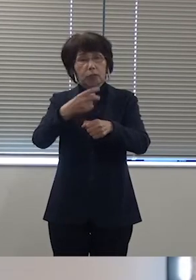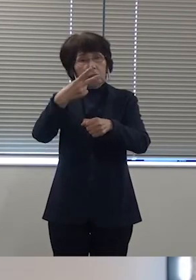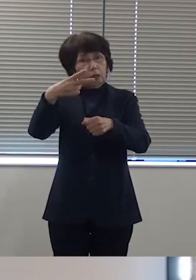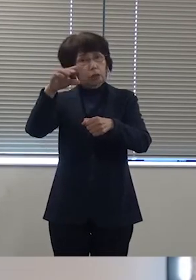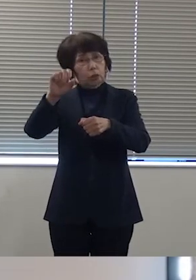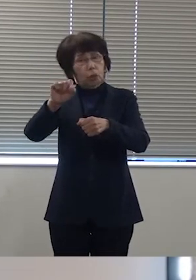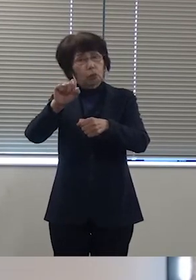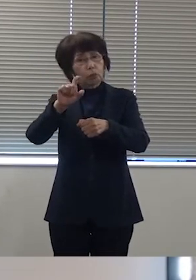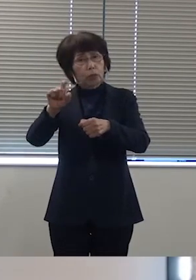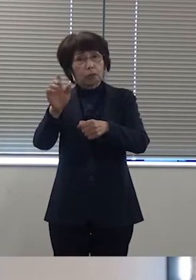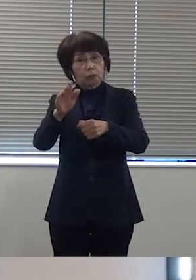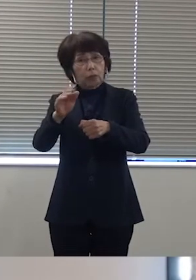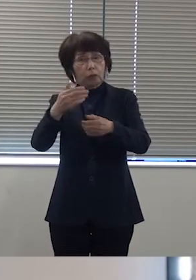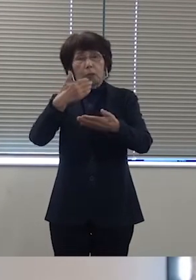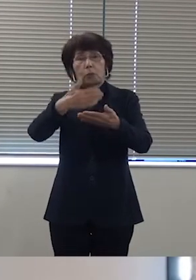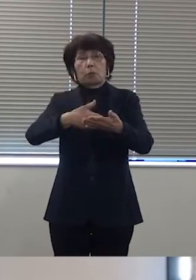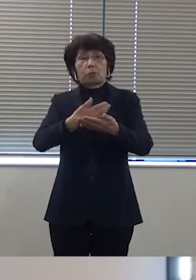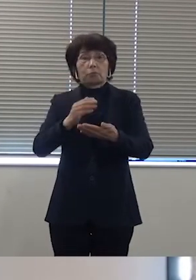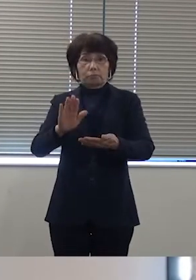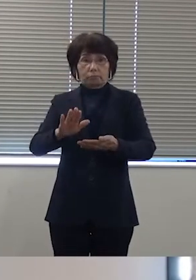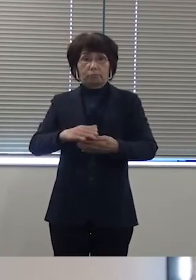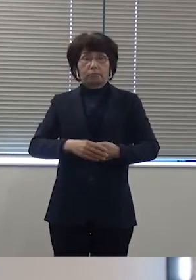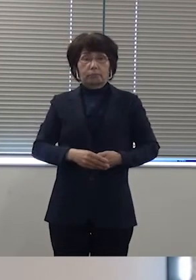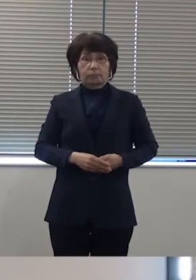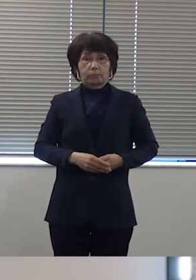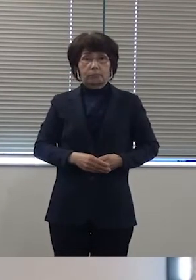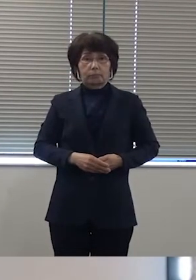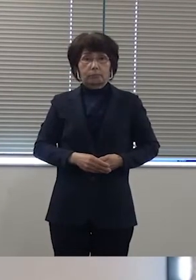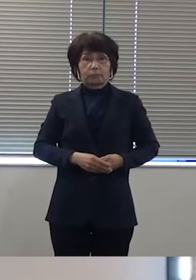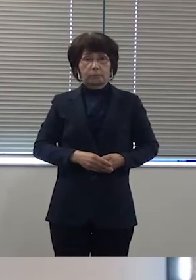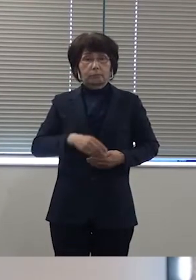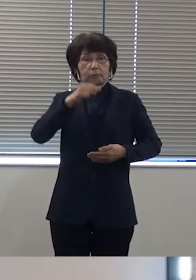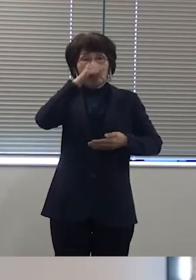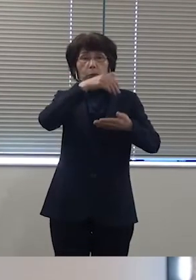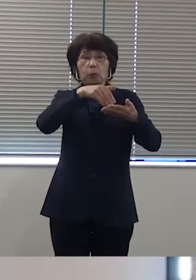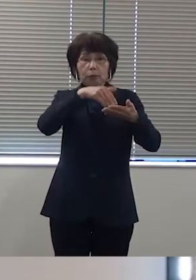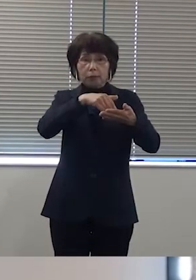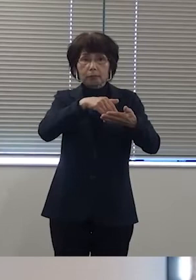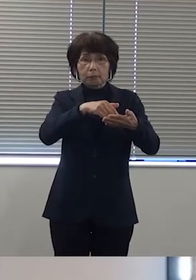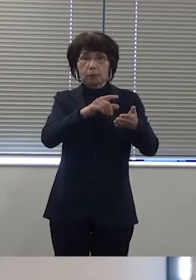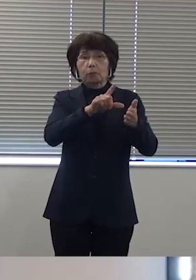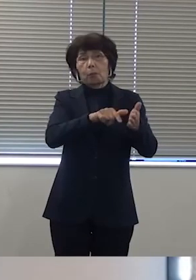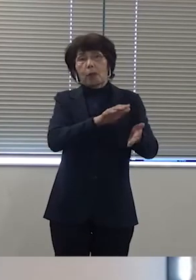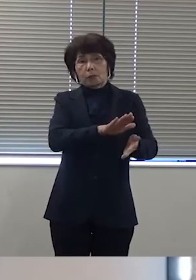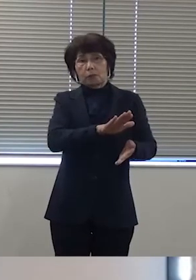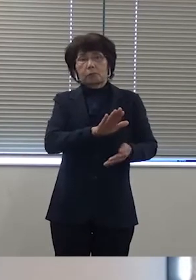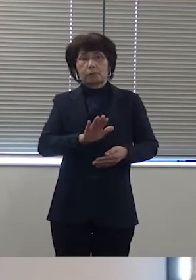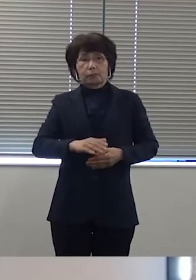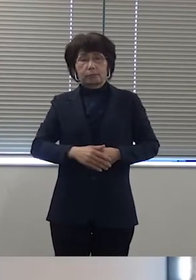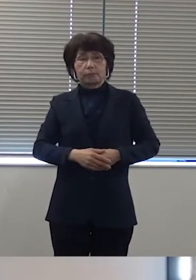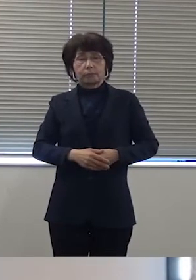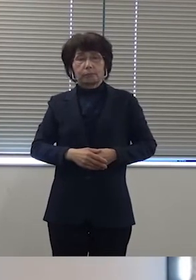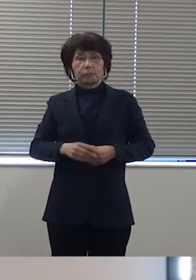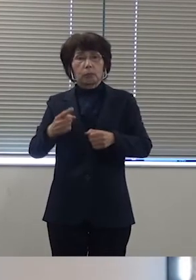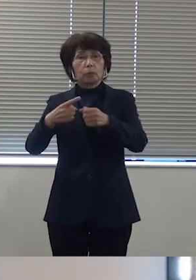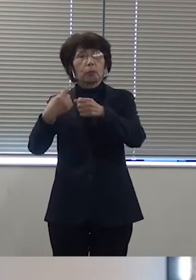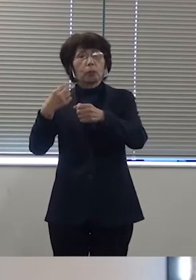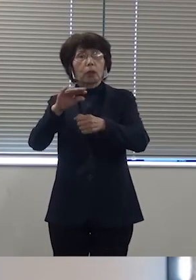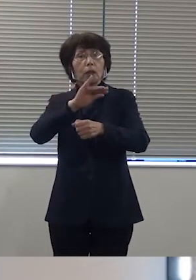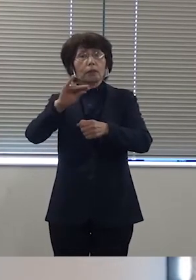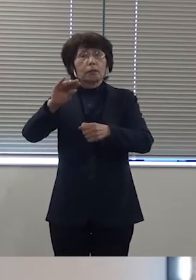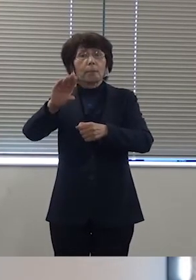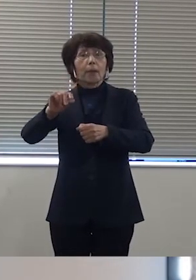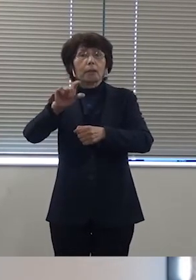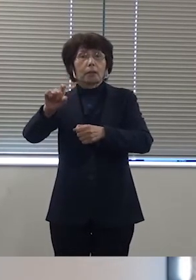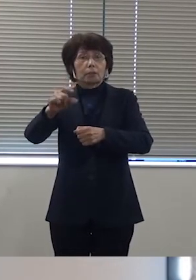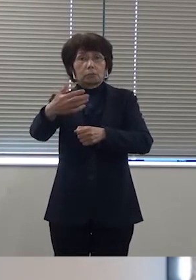去年は確か1000万とおっしゃってましたけど、去年の会見では500万円程度しか基金残高が起こってなかったということで、そこと